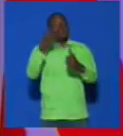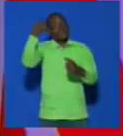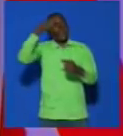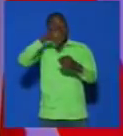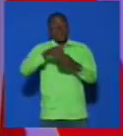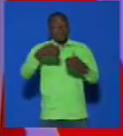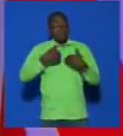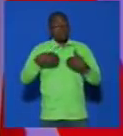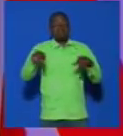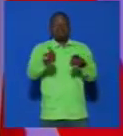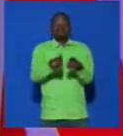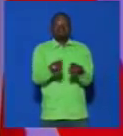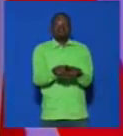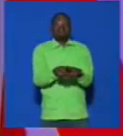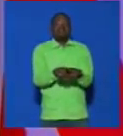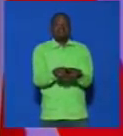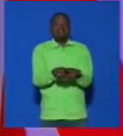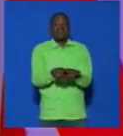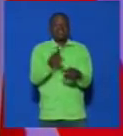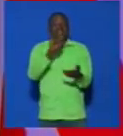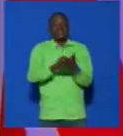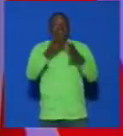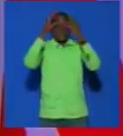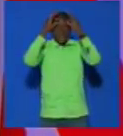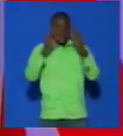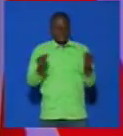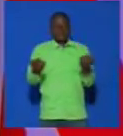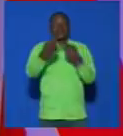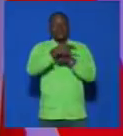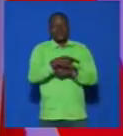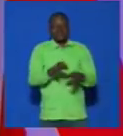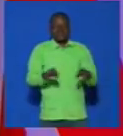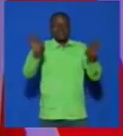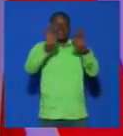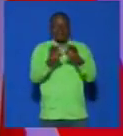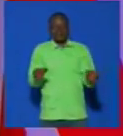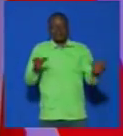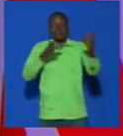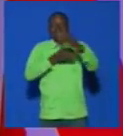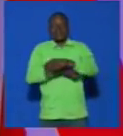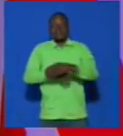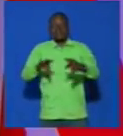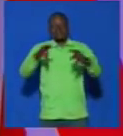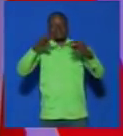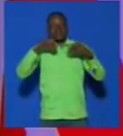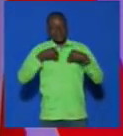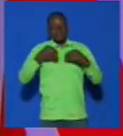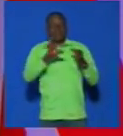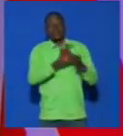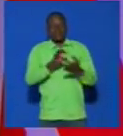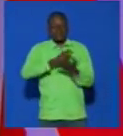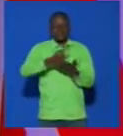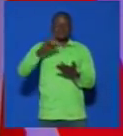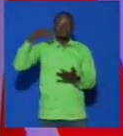du même avis ce que la décision d'aujourd'hui souligne sait l'importance pour la chambre des communes d'adopter l'accord de base et la semaine prochaine